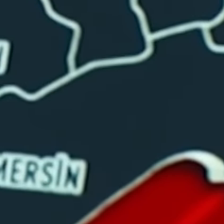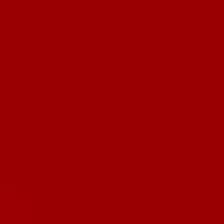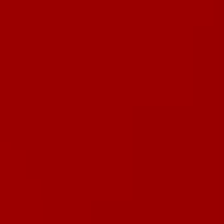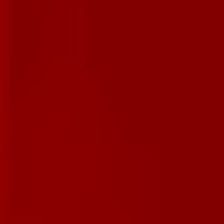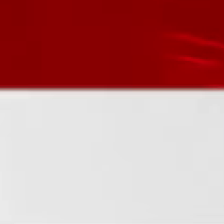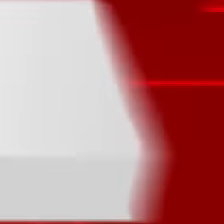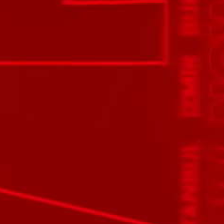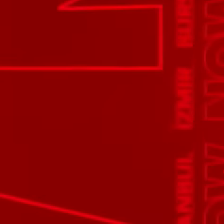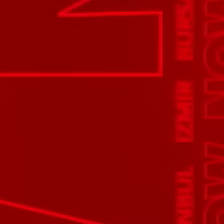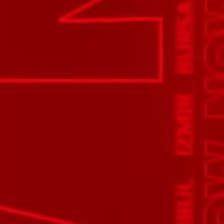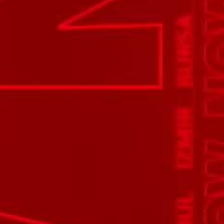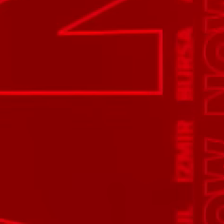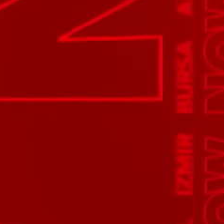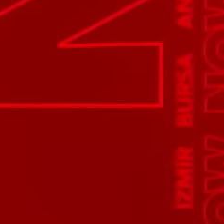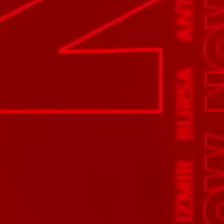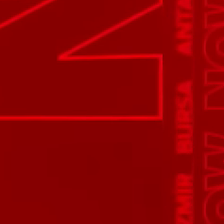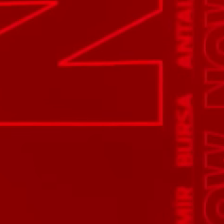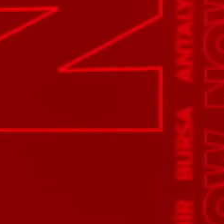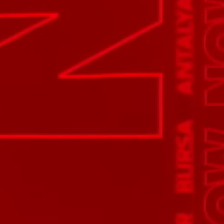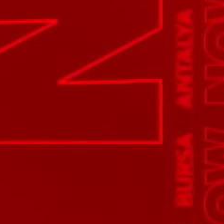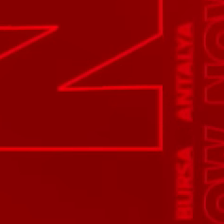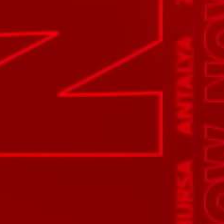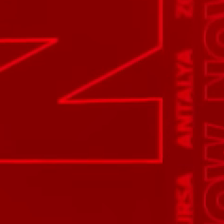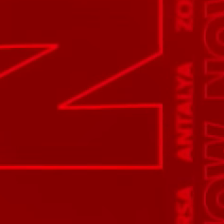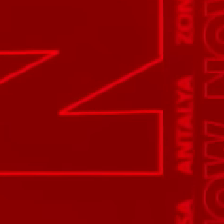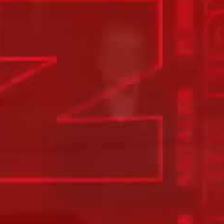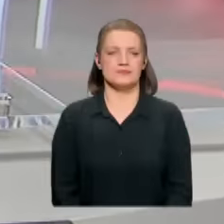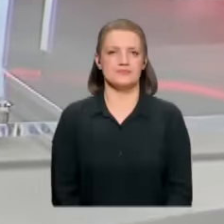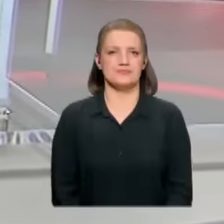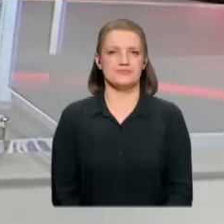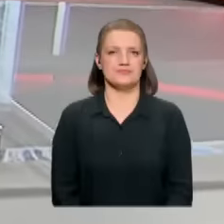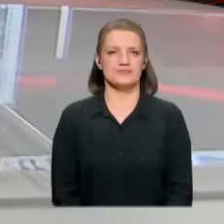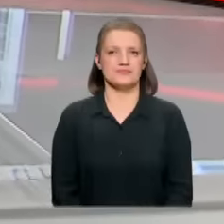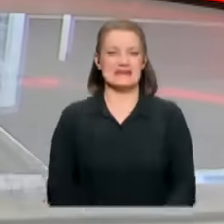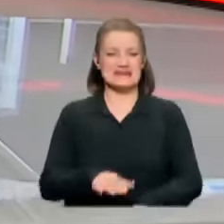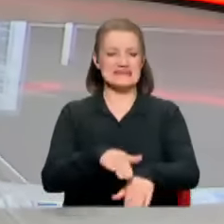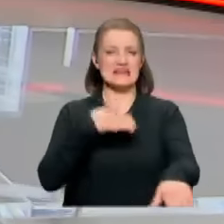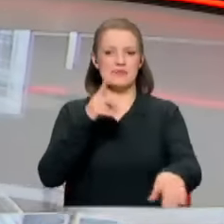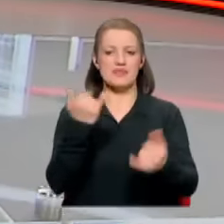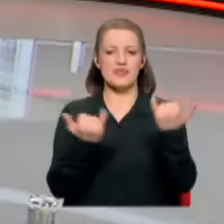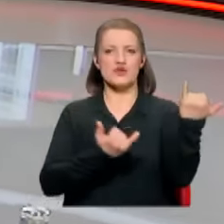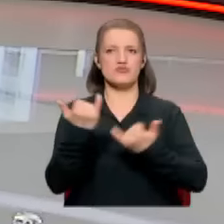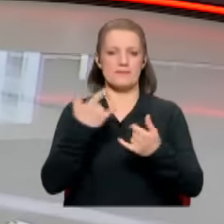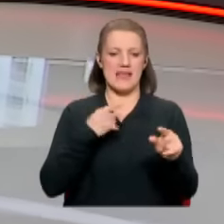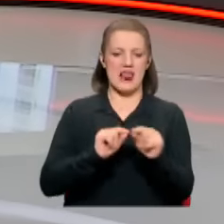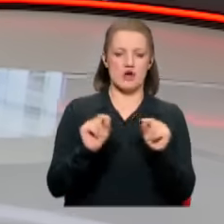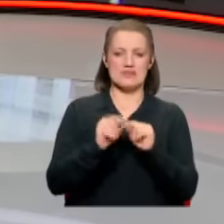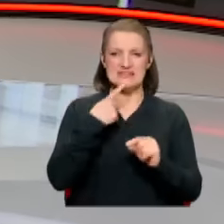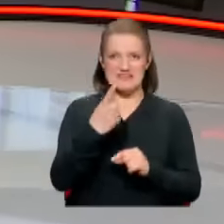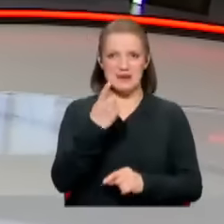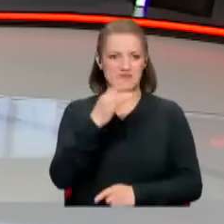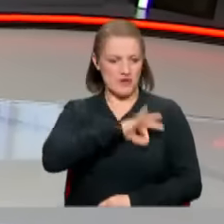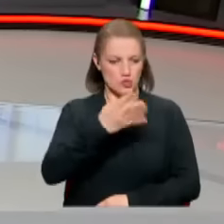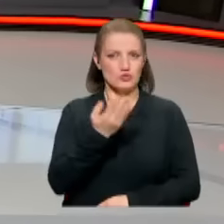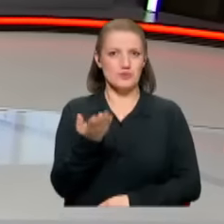gece yaşatacak. Nav'da seçim özel yayını 31 Mart'ta. Trafikte bir tartışmada ben ekonomistim desem işe yarar mı